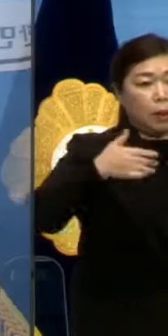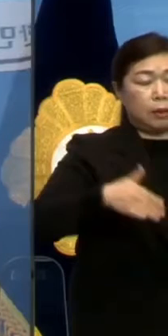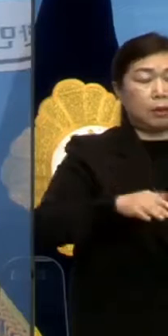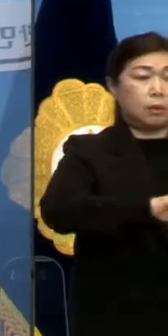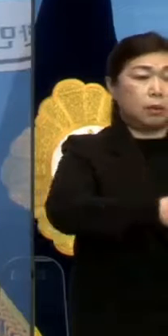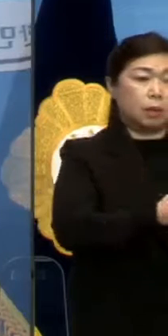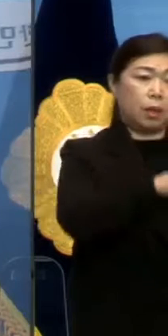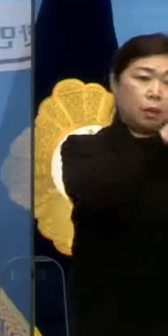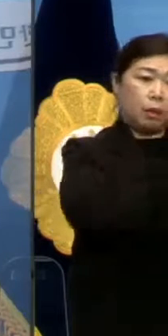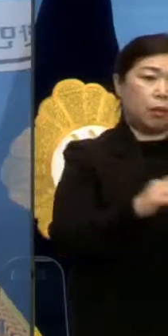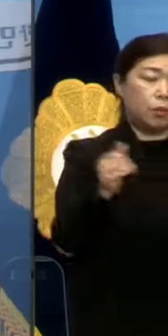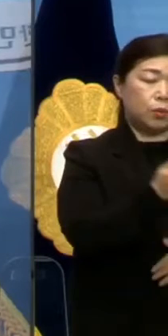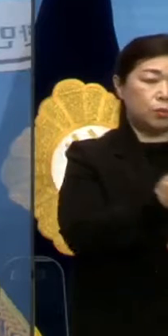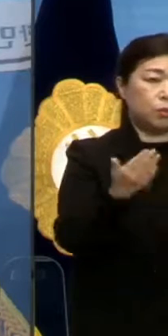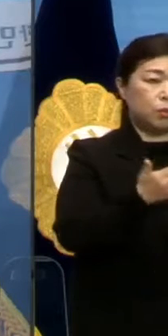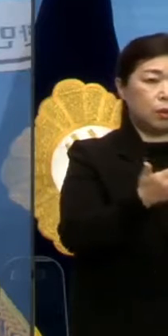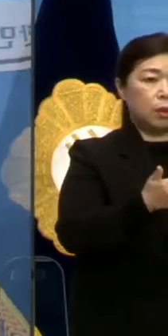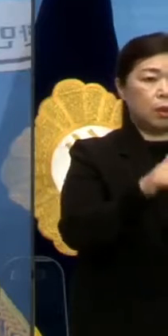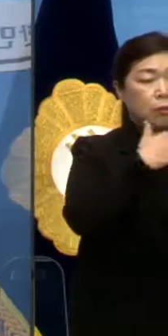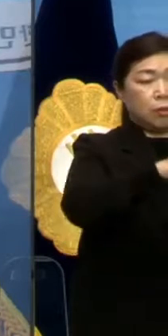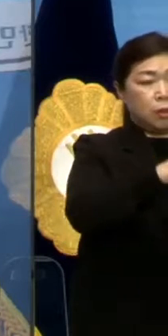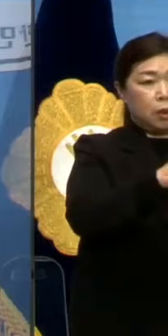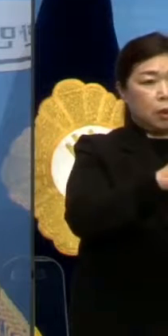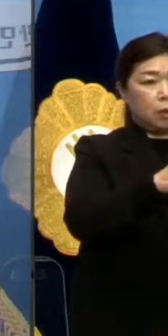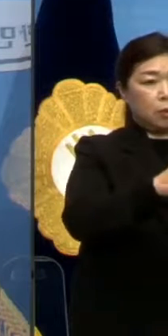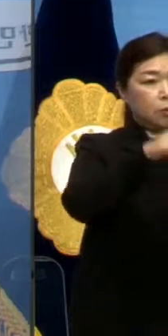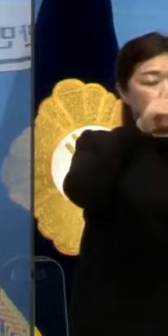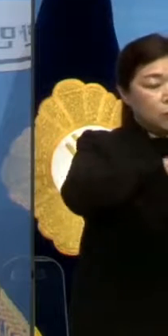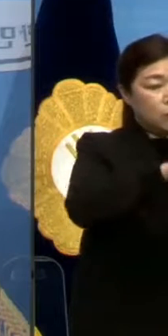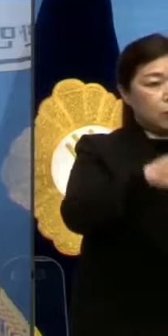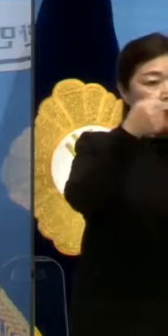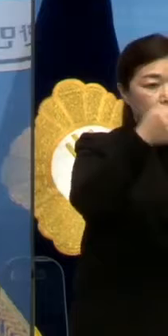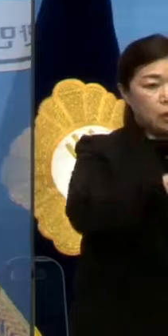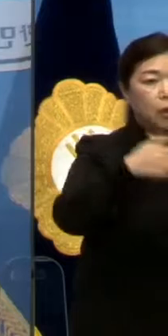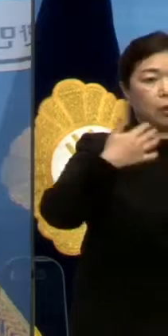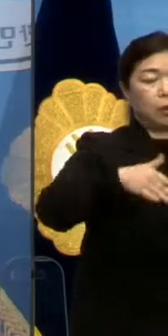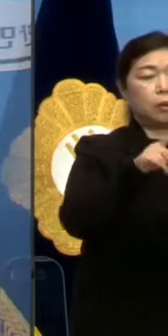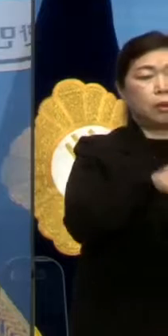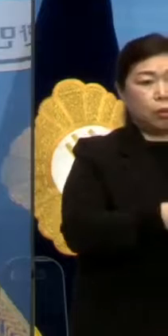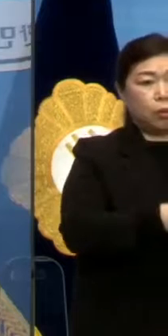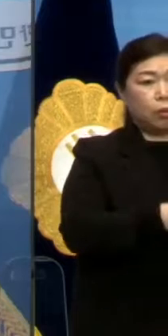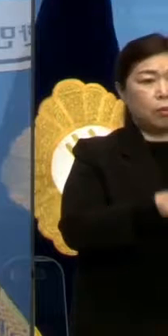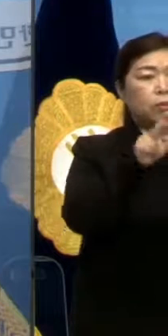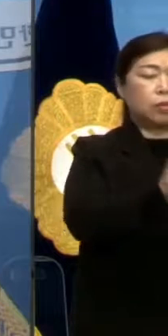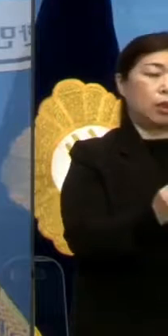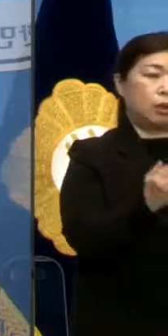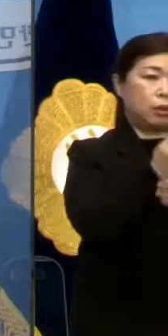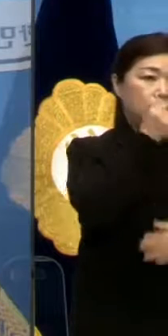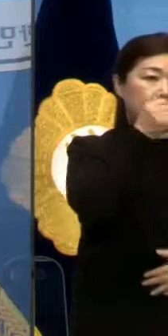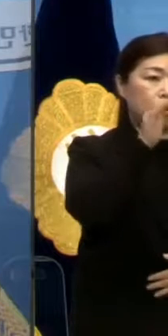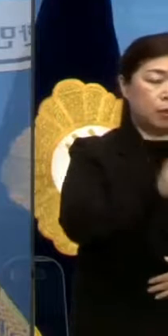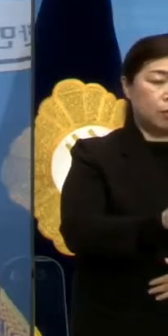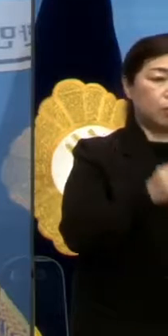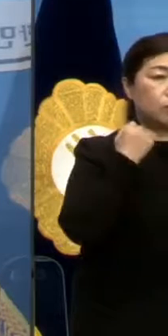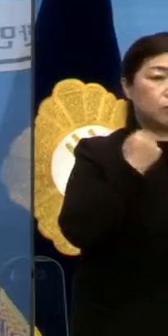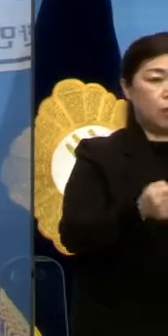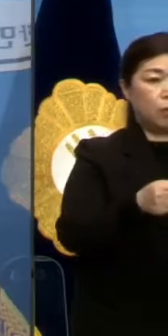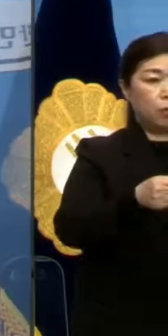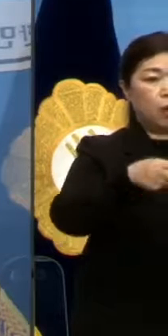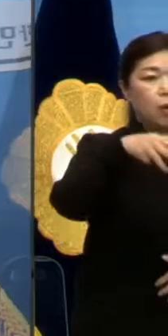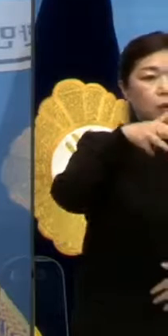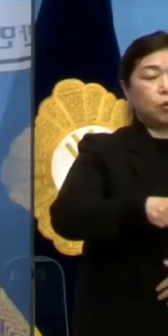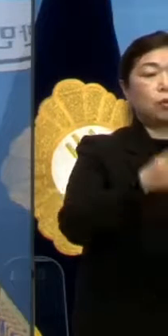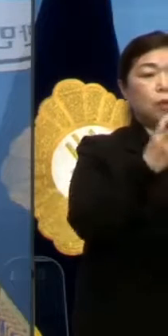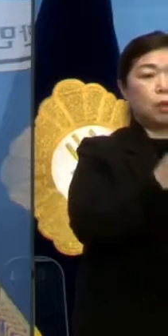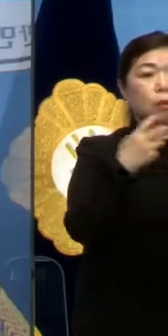사유로 의사 정족수도 못 갖춘 절차상 심각한 하자가 있음에도 추미애 장관과